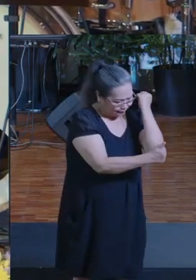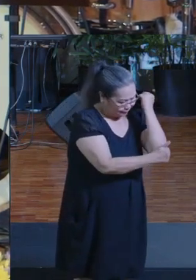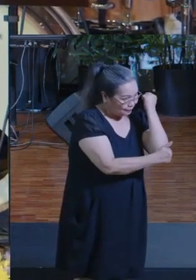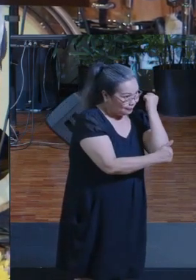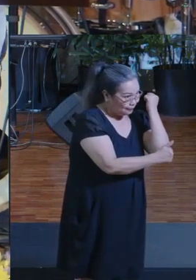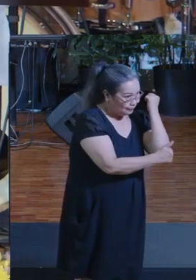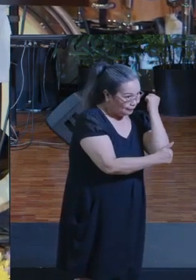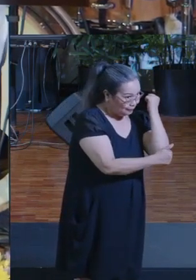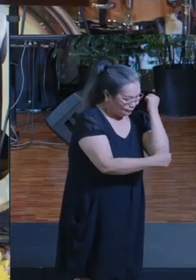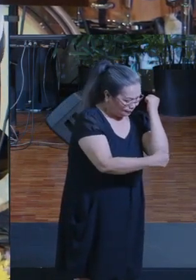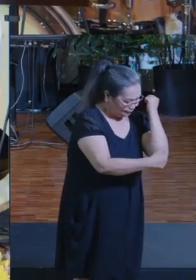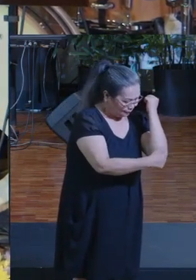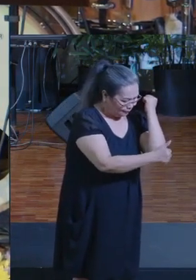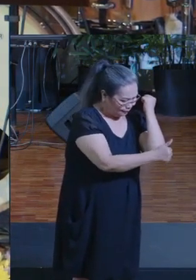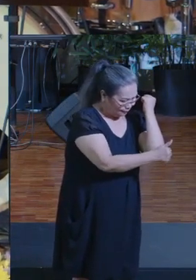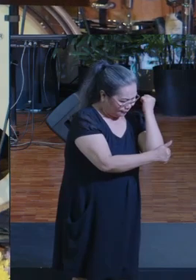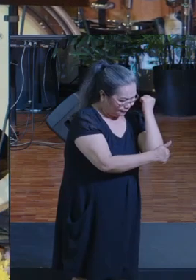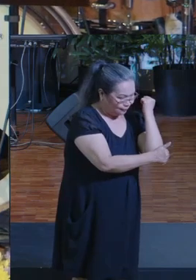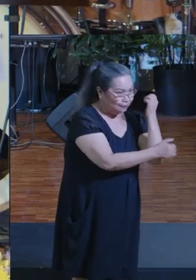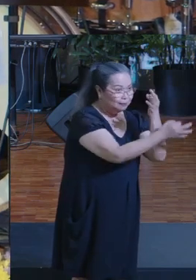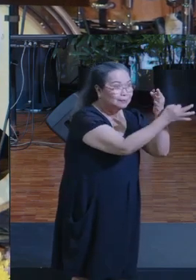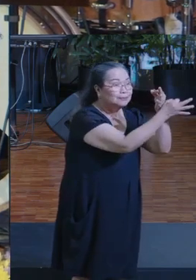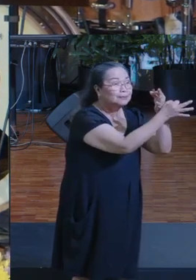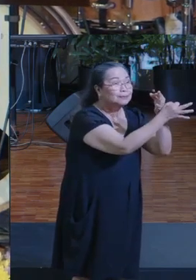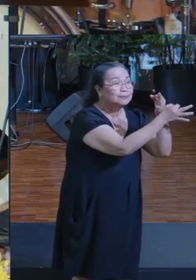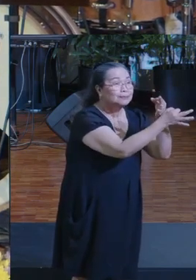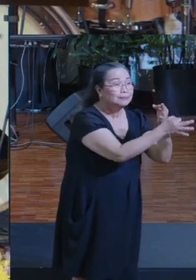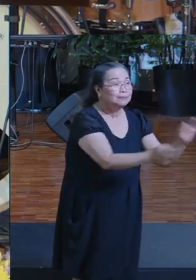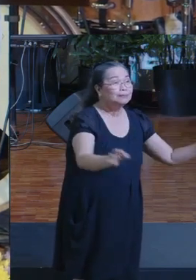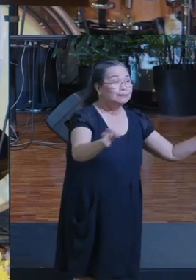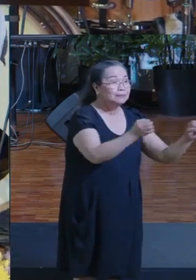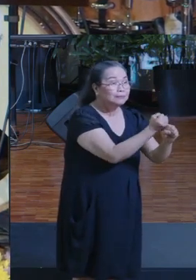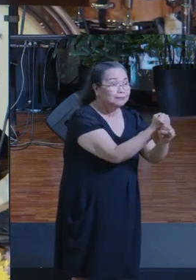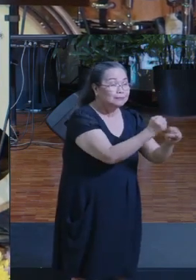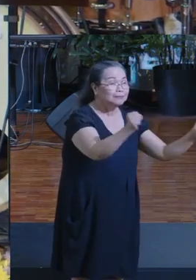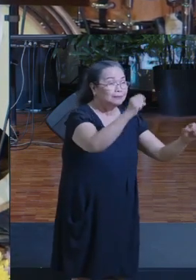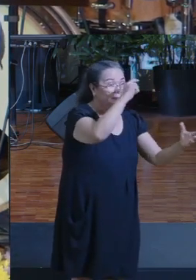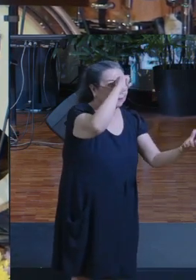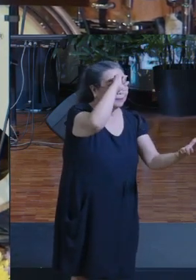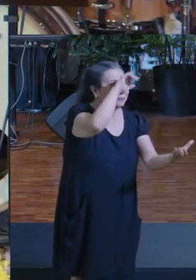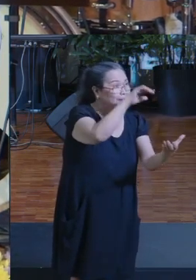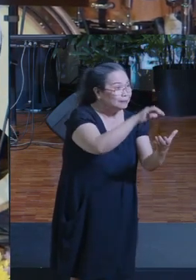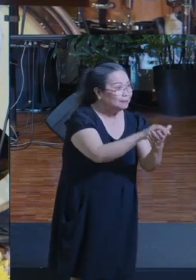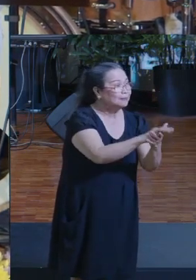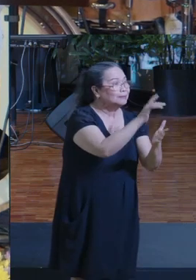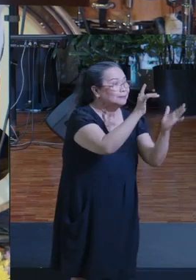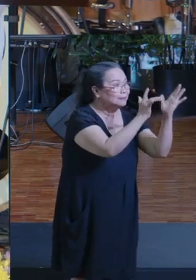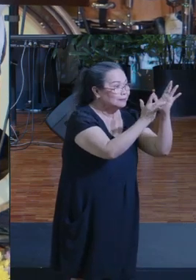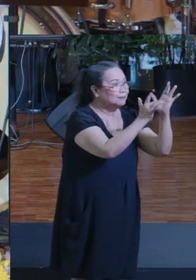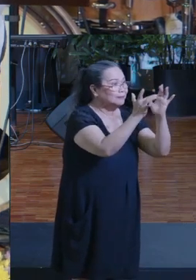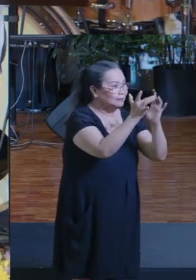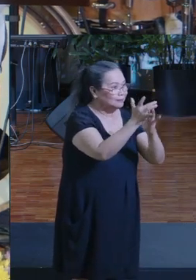ay naligtas dahil sa kanyang pananampalataya kay Jesus lamang.